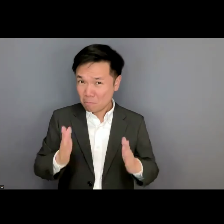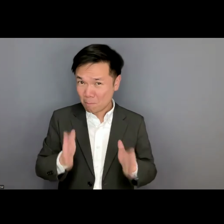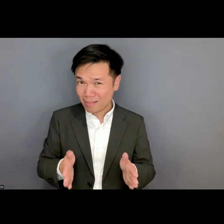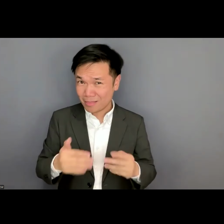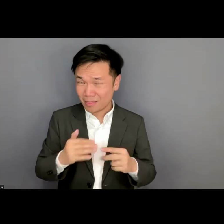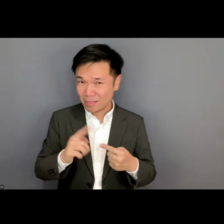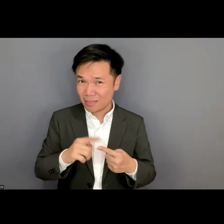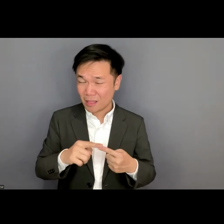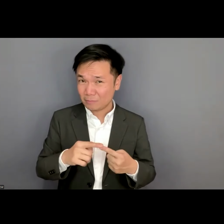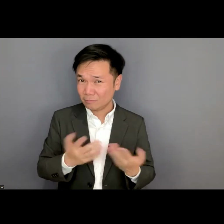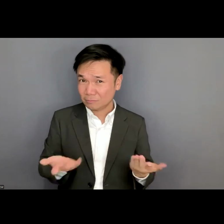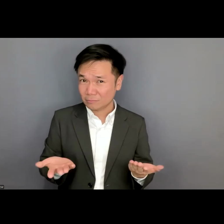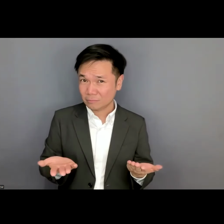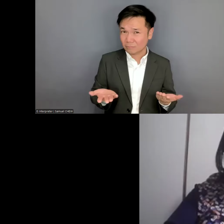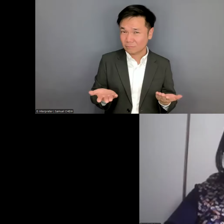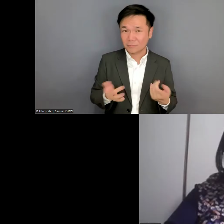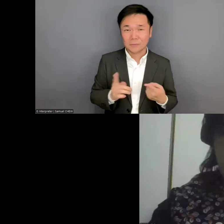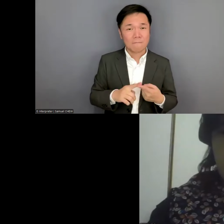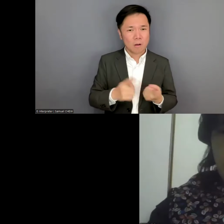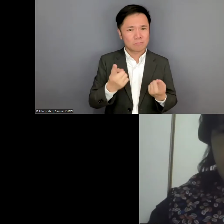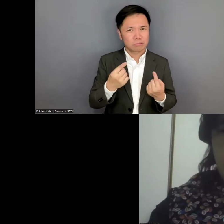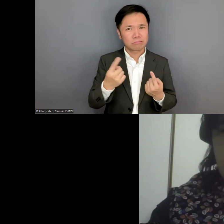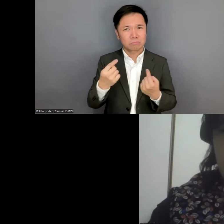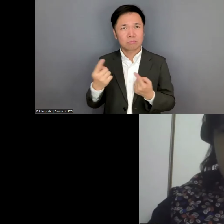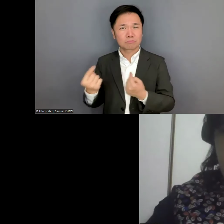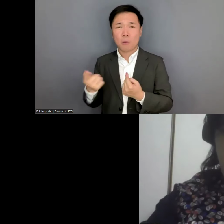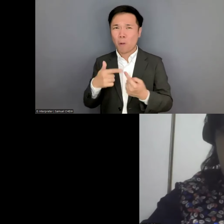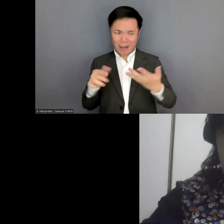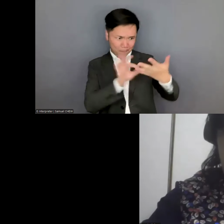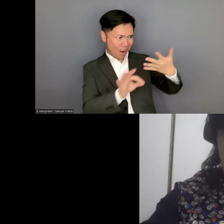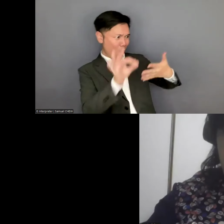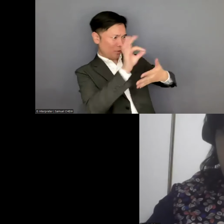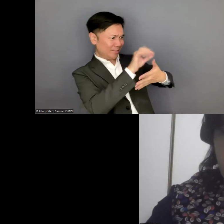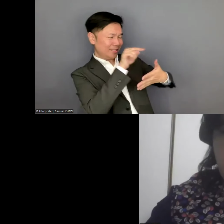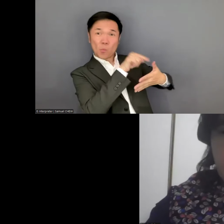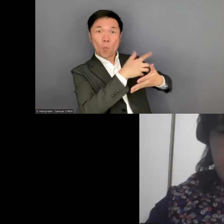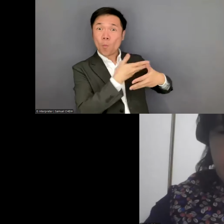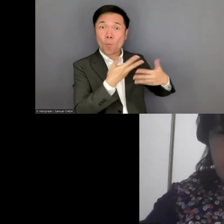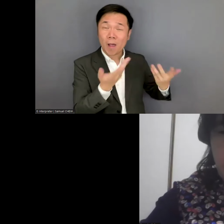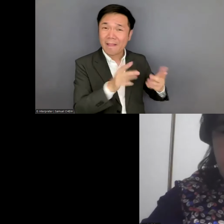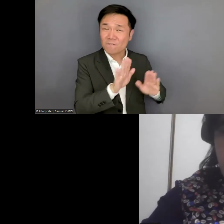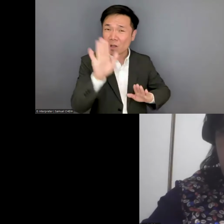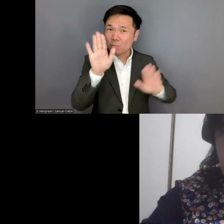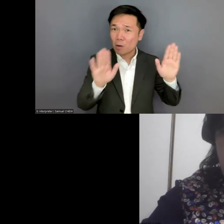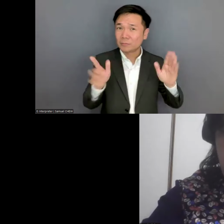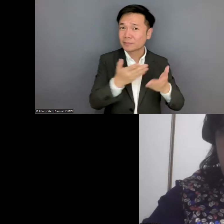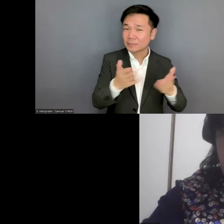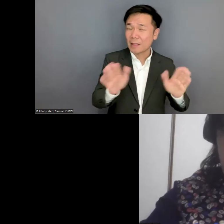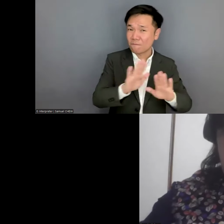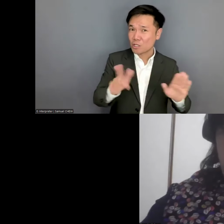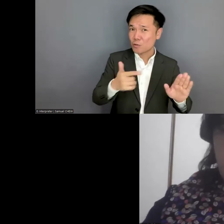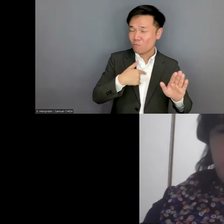order to travaillez avec les respond to jeunes handicapés. priorities, the C'est most que urgent vous priorities connaissez for les young vrais people with problèmes